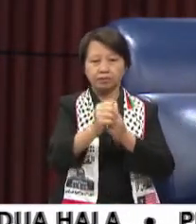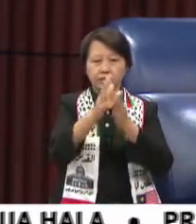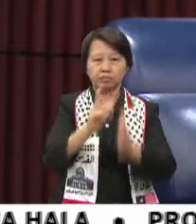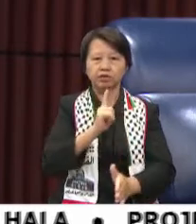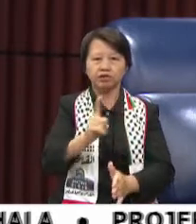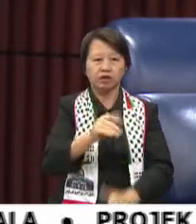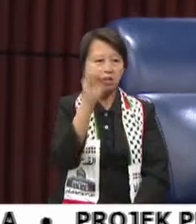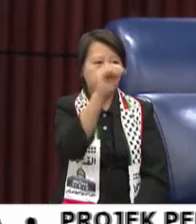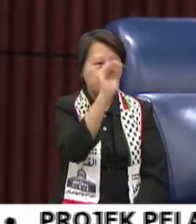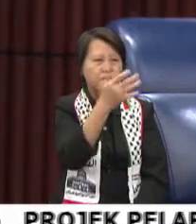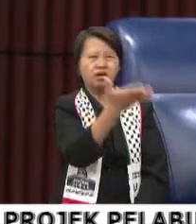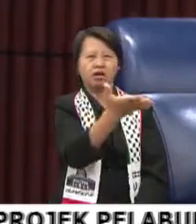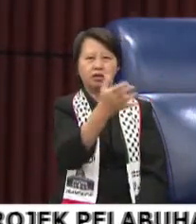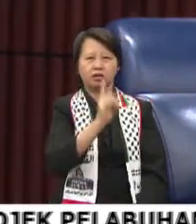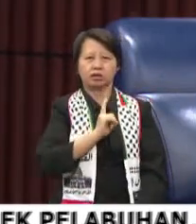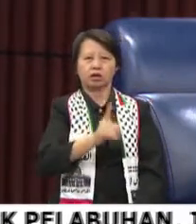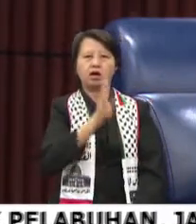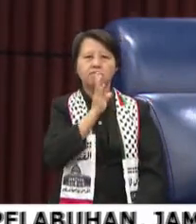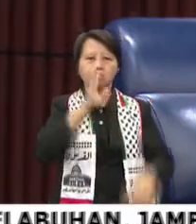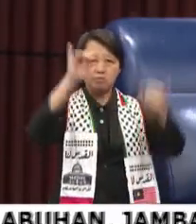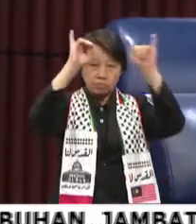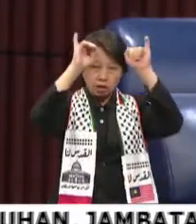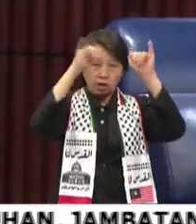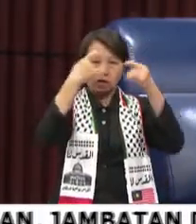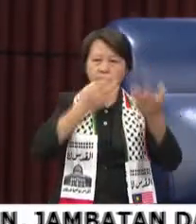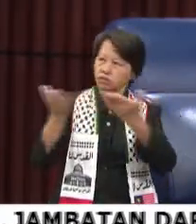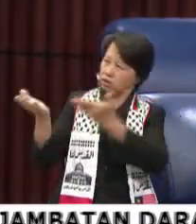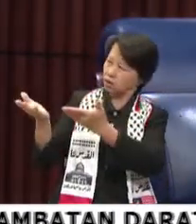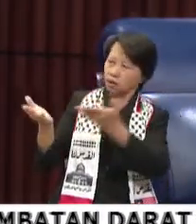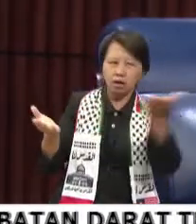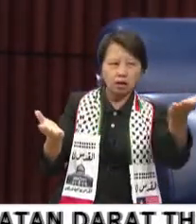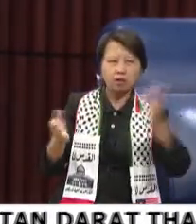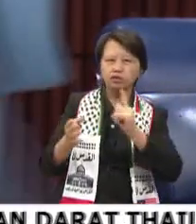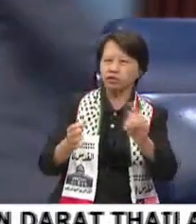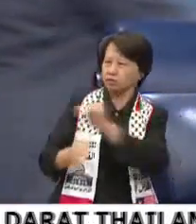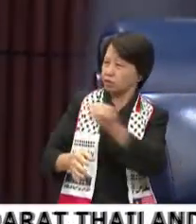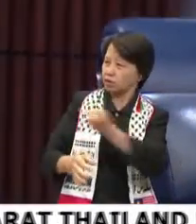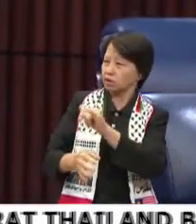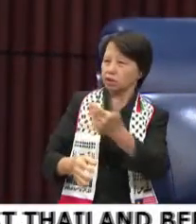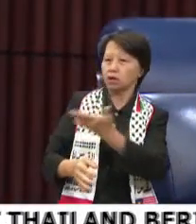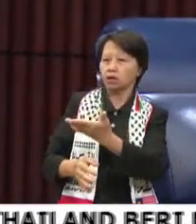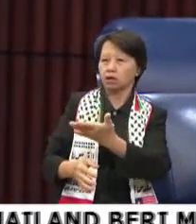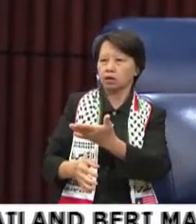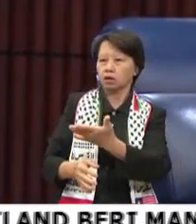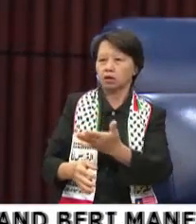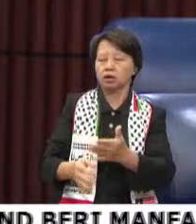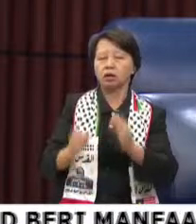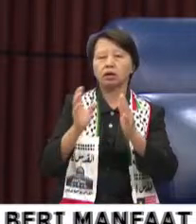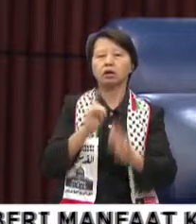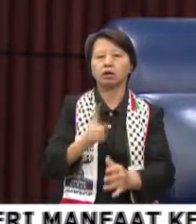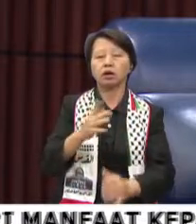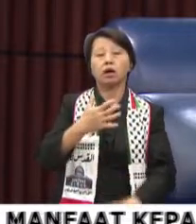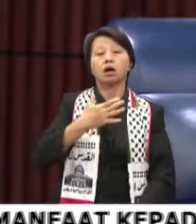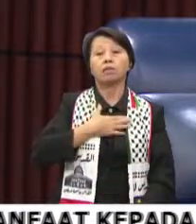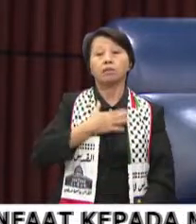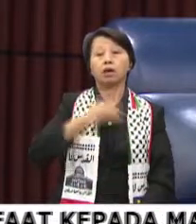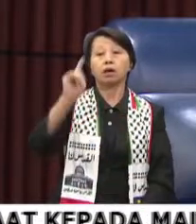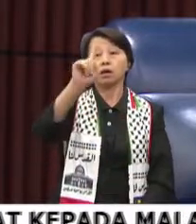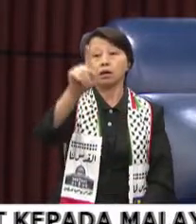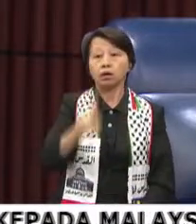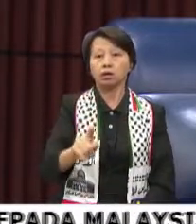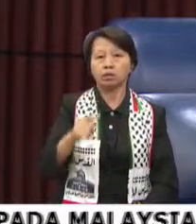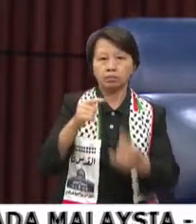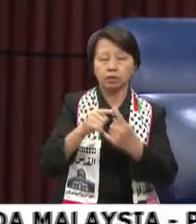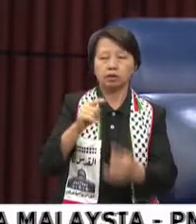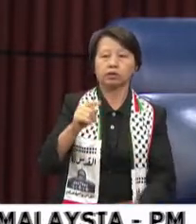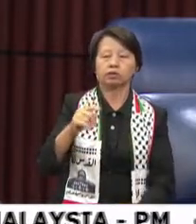menegur seorang Islam mengatakan Dajal kepada saudara Muslim yang lain tuan yang di-pertua soalan saya kepada yang amat